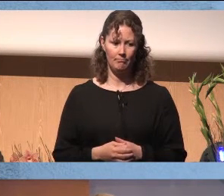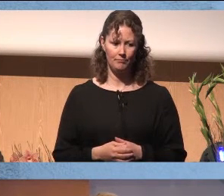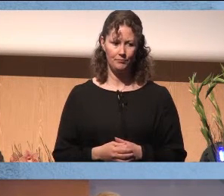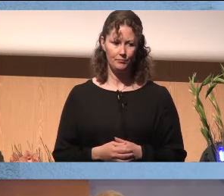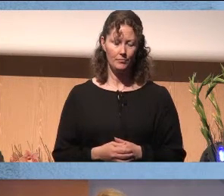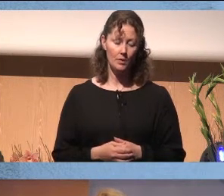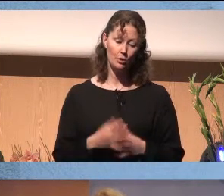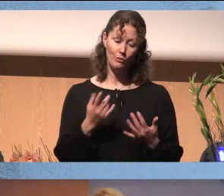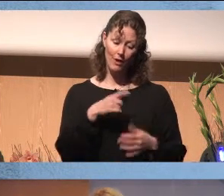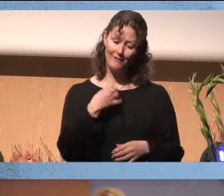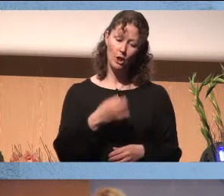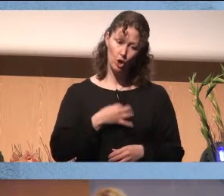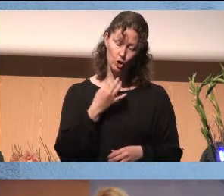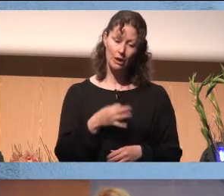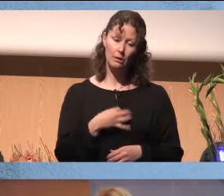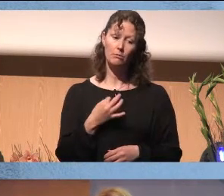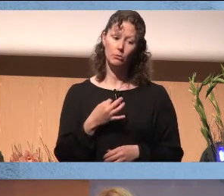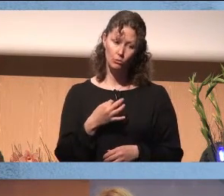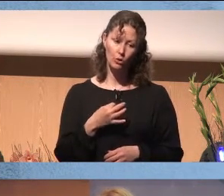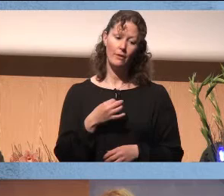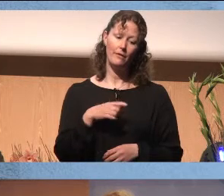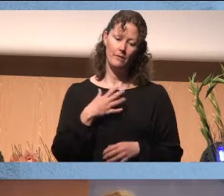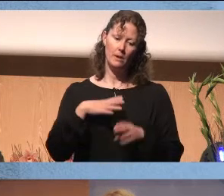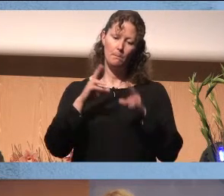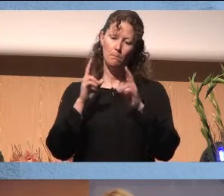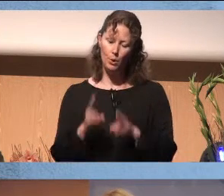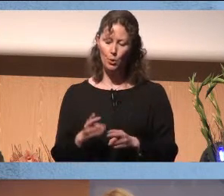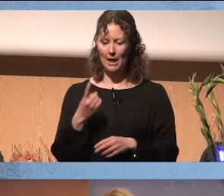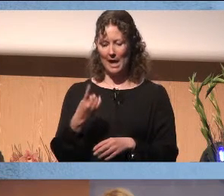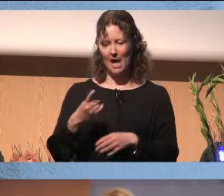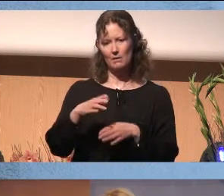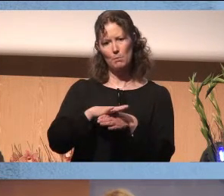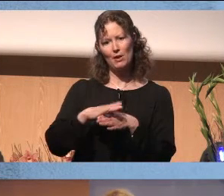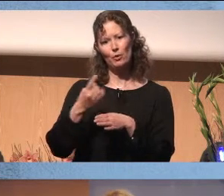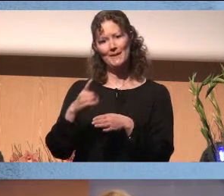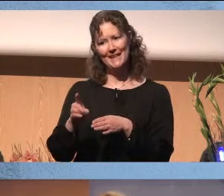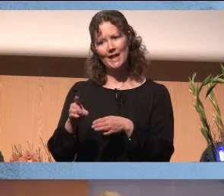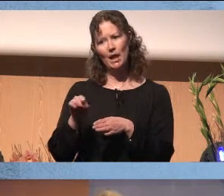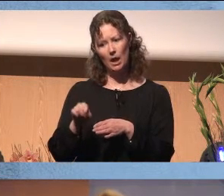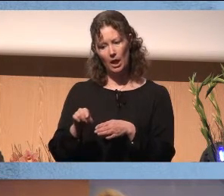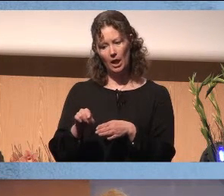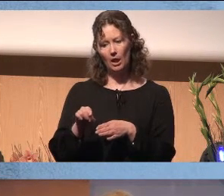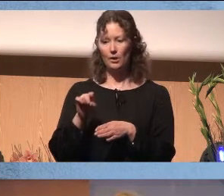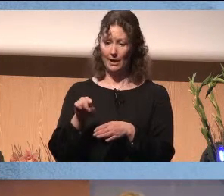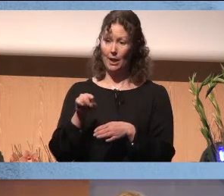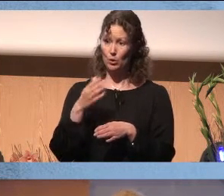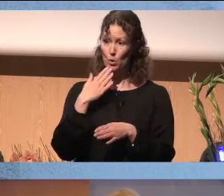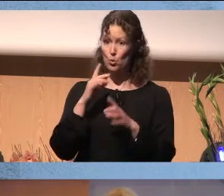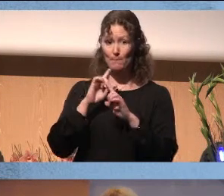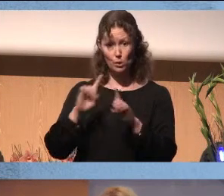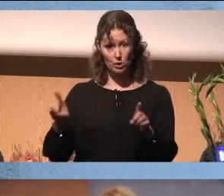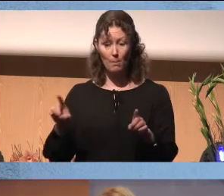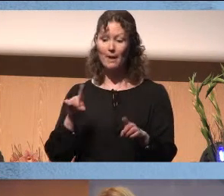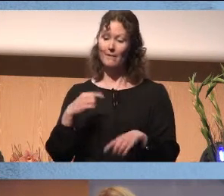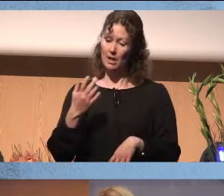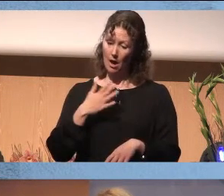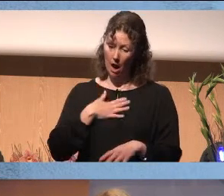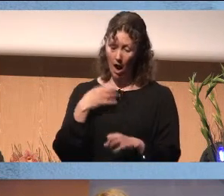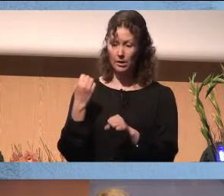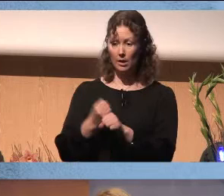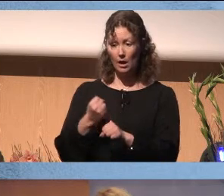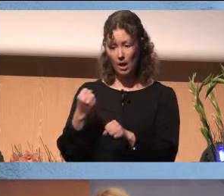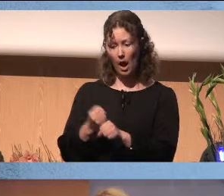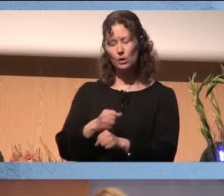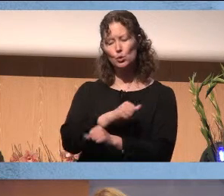Så det vi ønsker oss, det å ta i bruk en plattform til. Og det jo da det gode budskap. Vi har laget